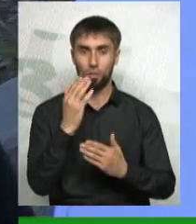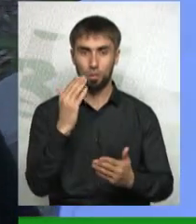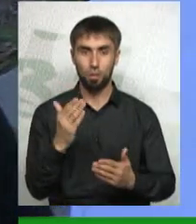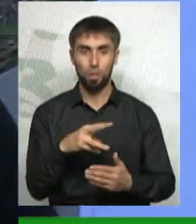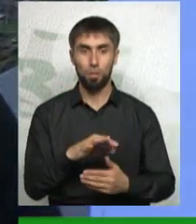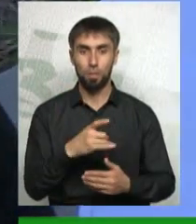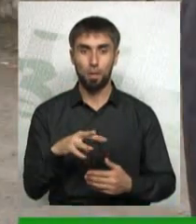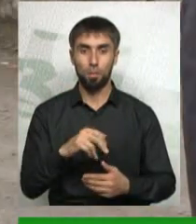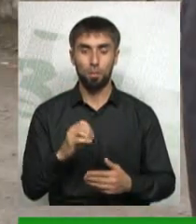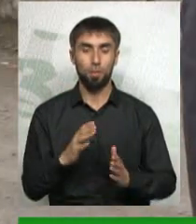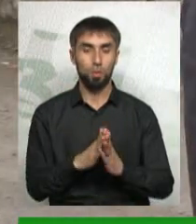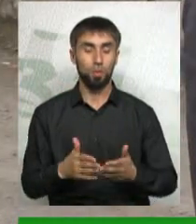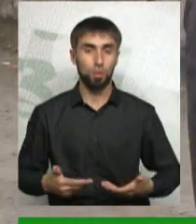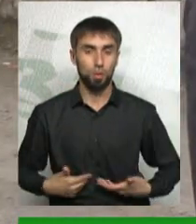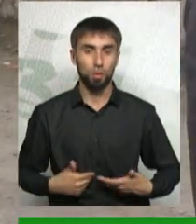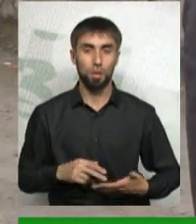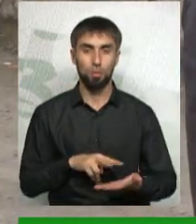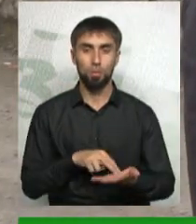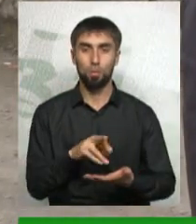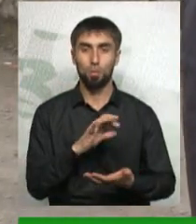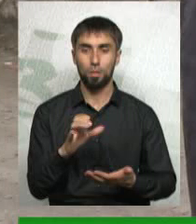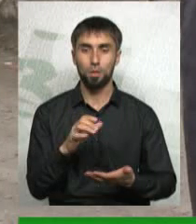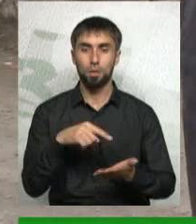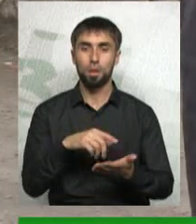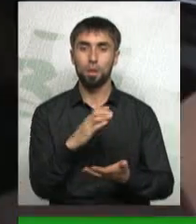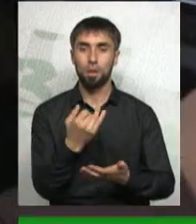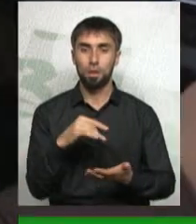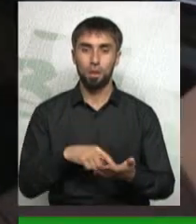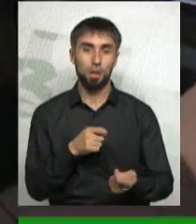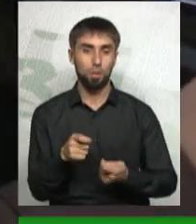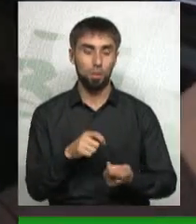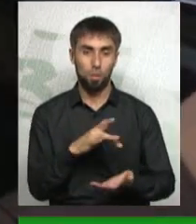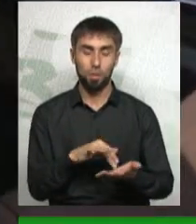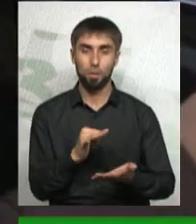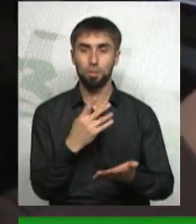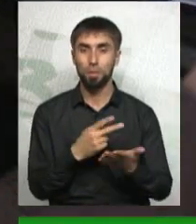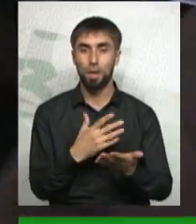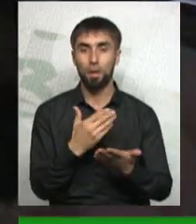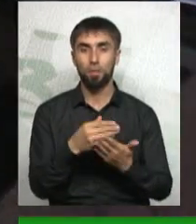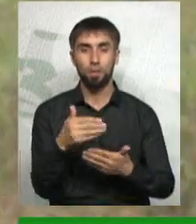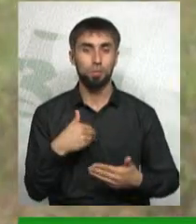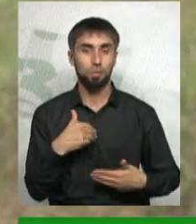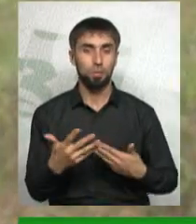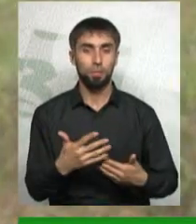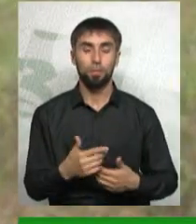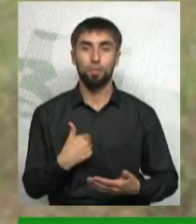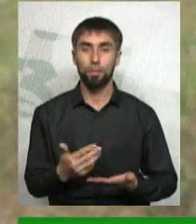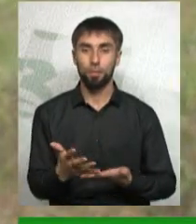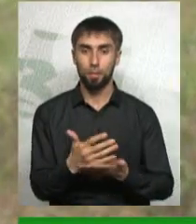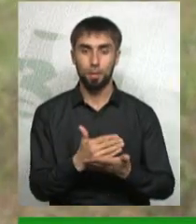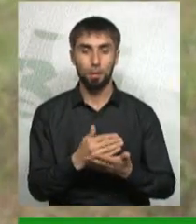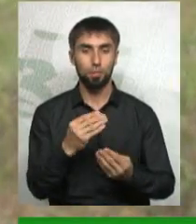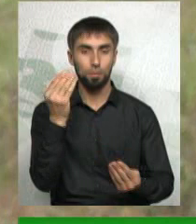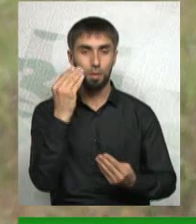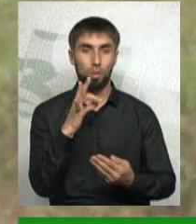В мэрии Магаса просят жителей пройти опрос, размещенный на сайте администрации города, и представить свои предложения. Мы собирали сведения